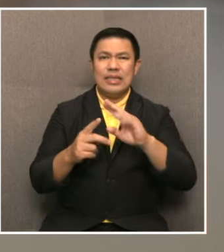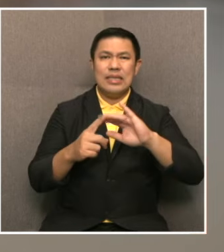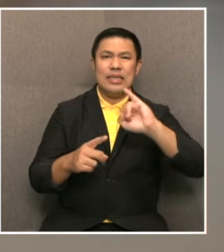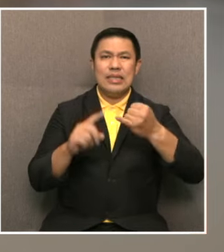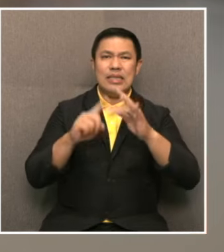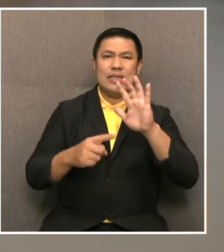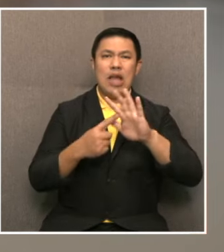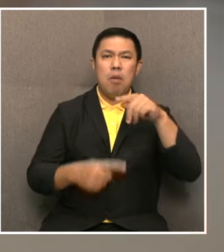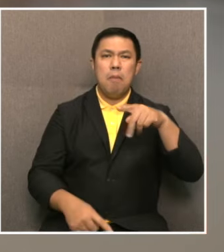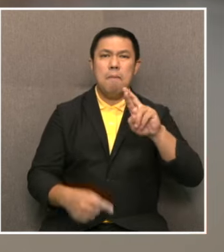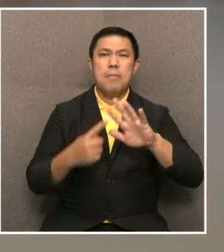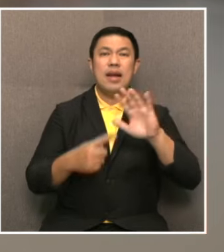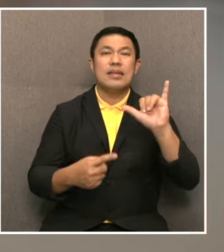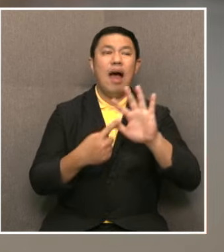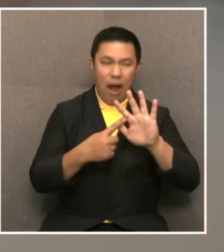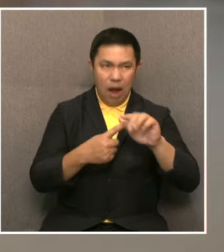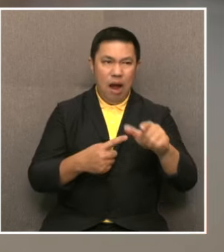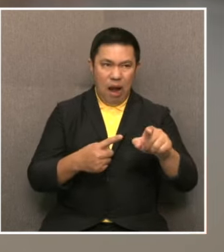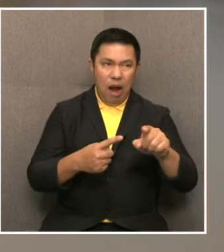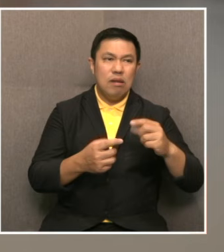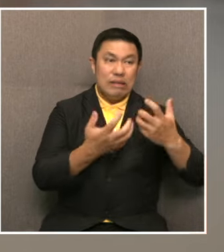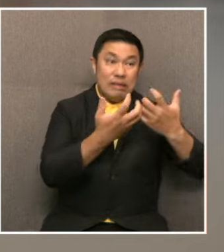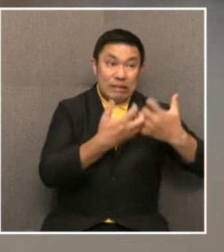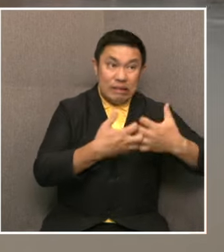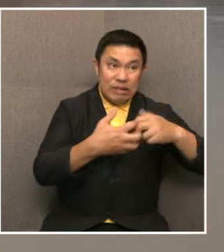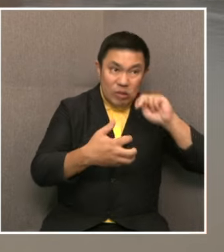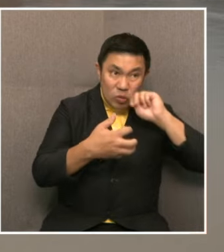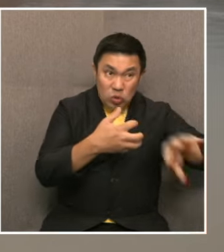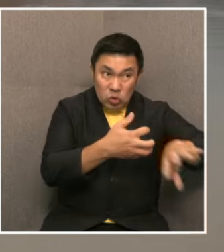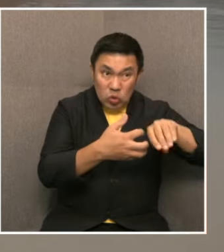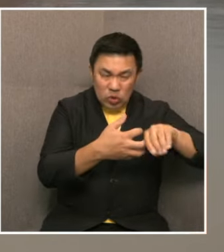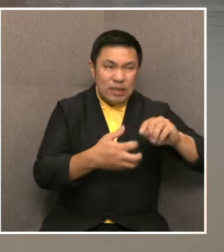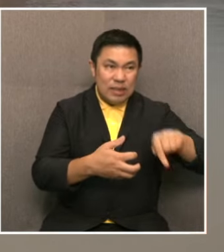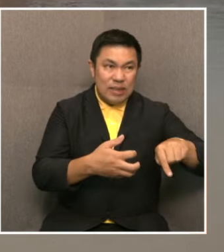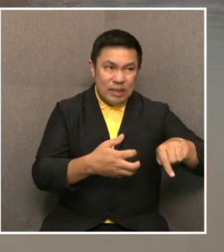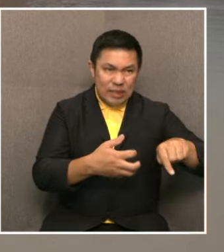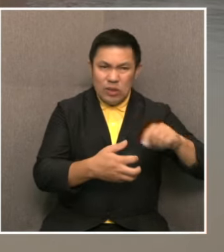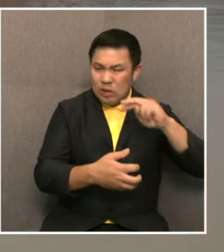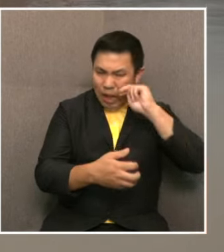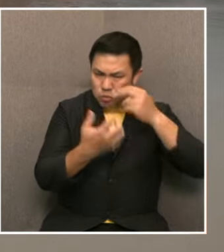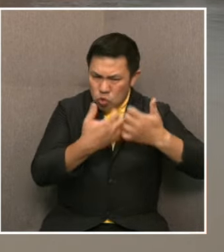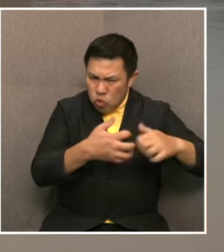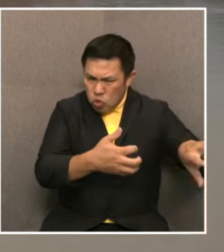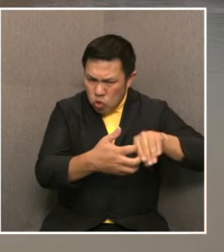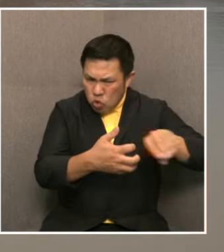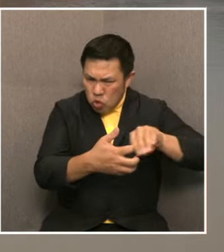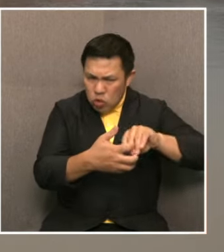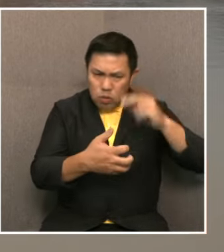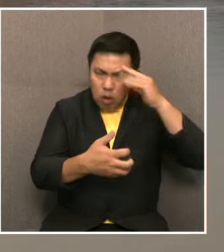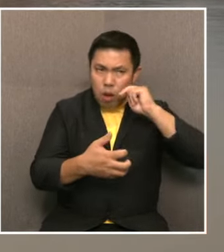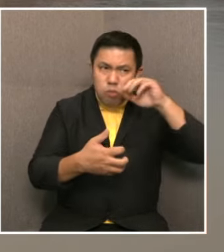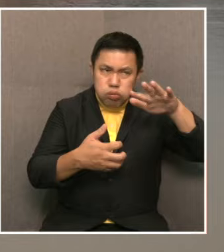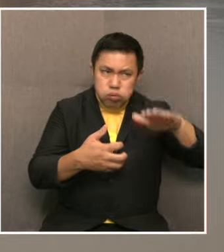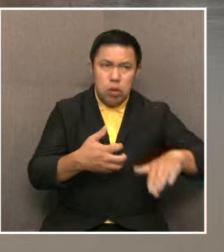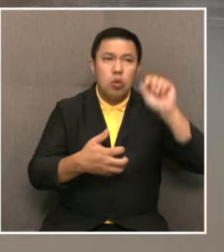หน้าที่ได้ทำการติดตั้งเครื่องสูบน้ำบริเวณบ่อพักน้ำหน้าโรงพยาบาลเพื่อเร่งสูบน้ำออกแล้วล่ะครับส่วน